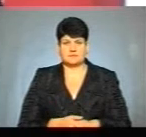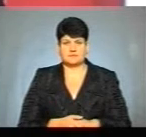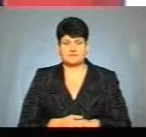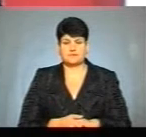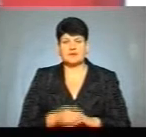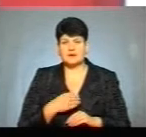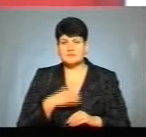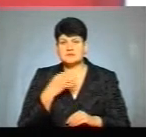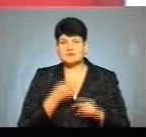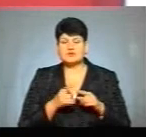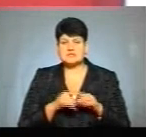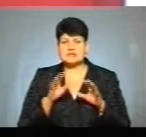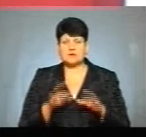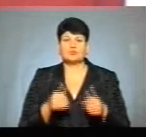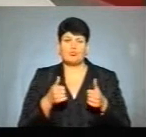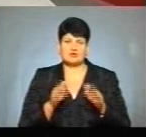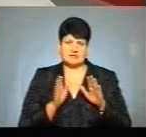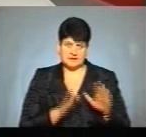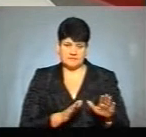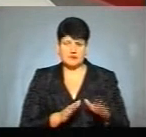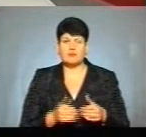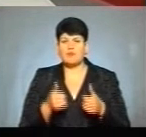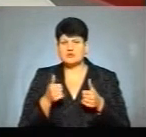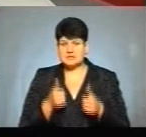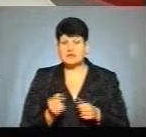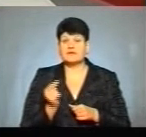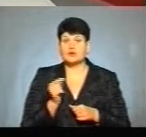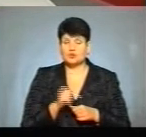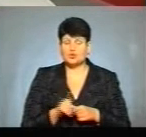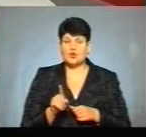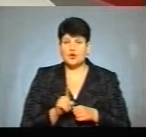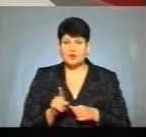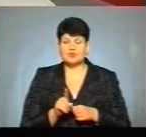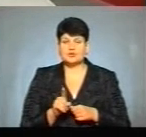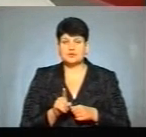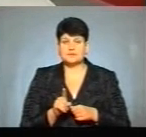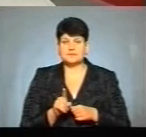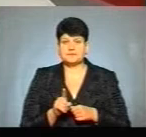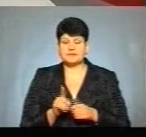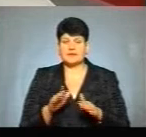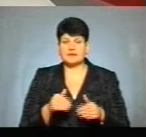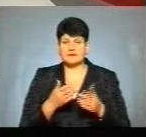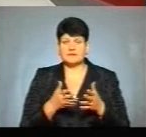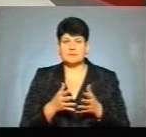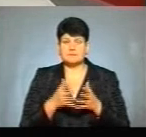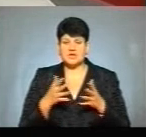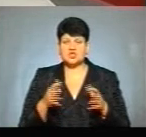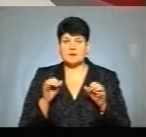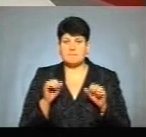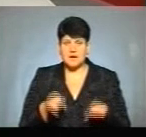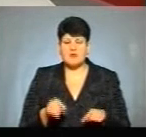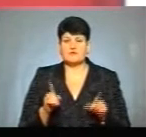Я б сказав, що даний закон позитивний. Позитивний в тому, що, повторююсь, дали нам більше прав